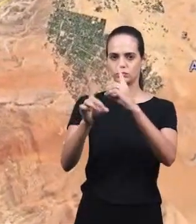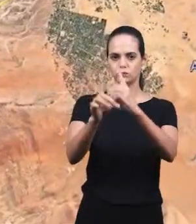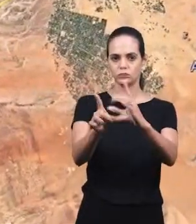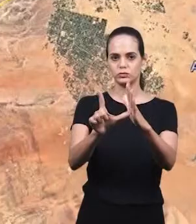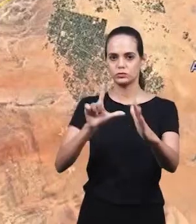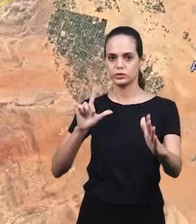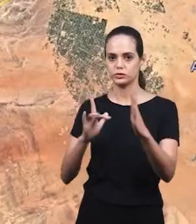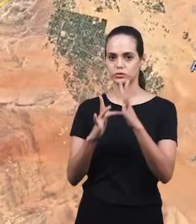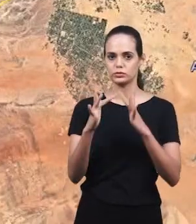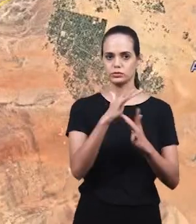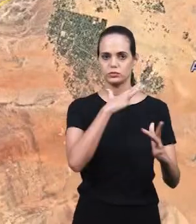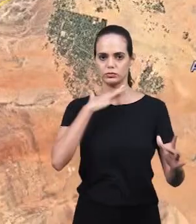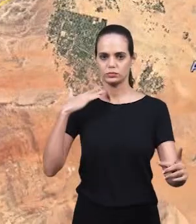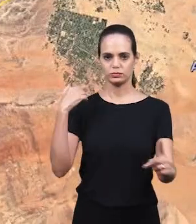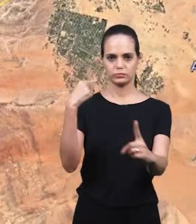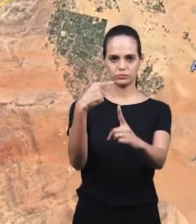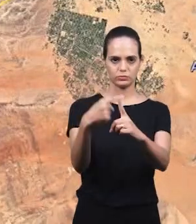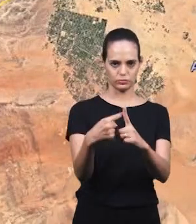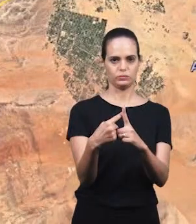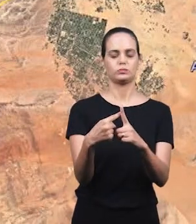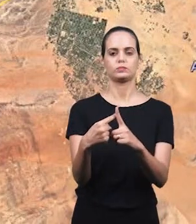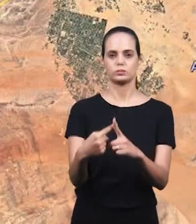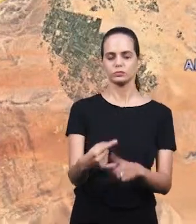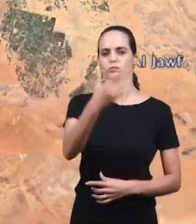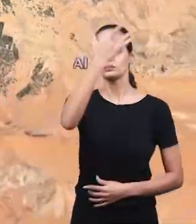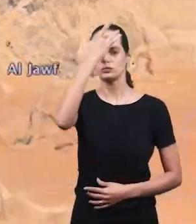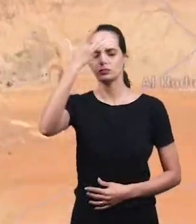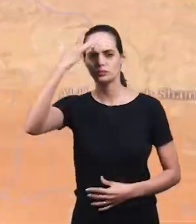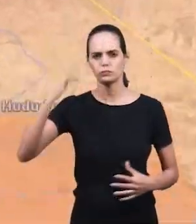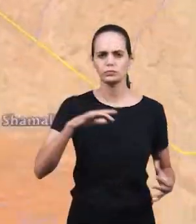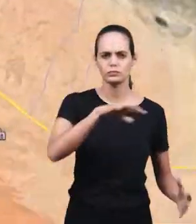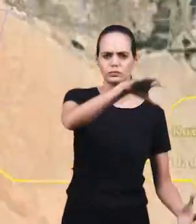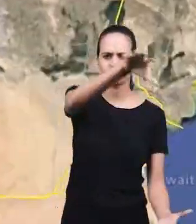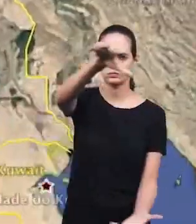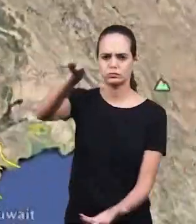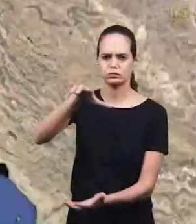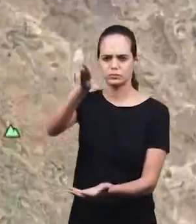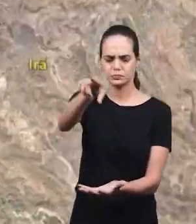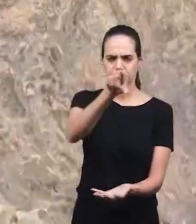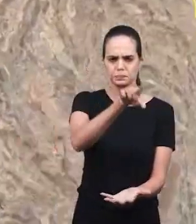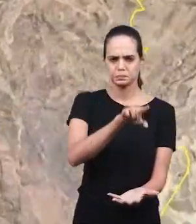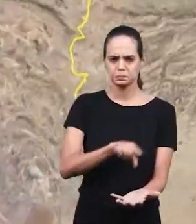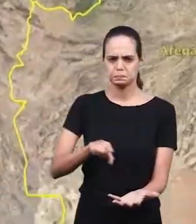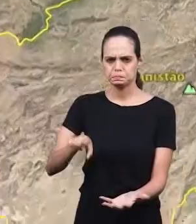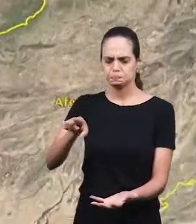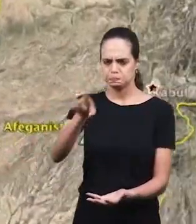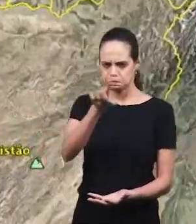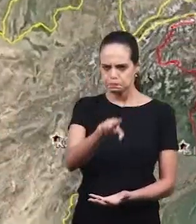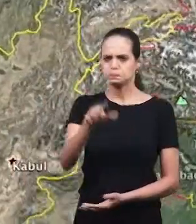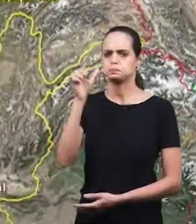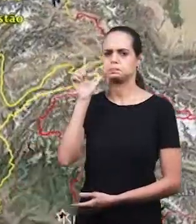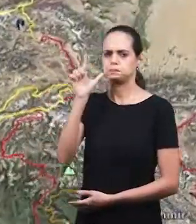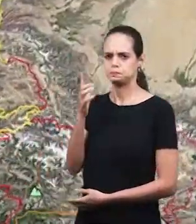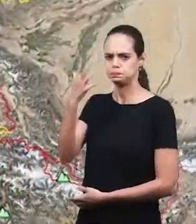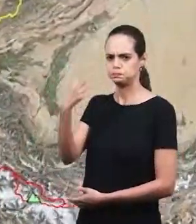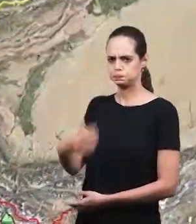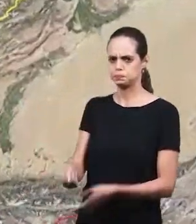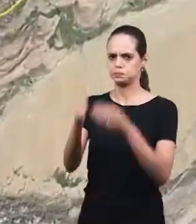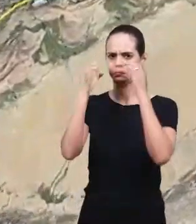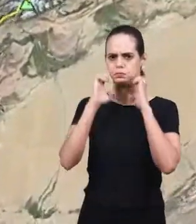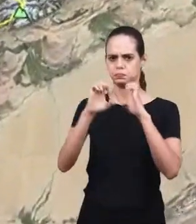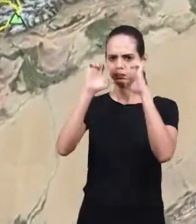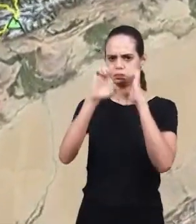Jésus à la veille de sa mort à la croix du Calvaire. Des personnes de toutes les mondes sont touchées par